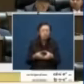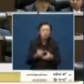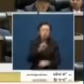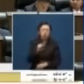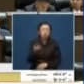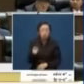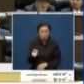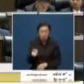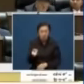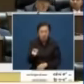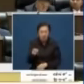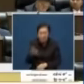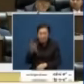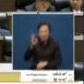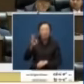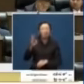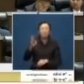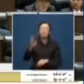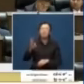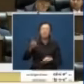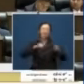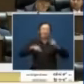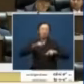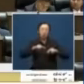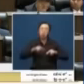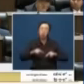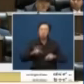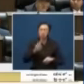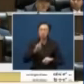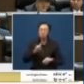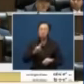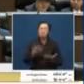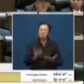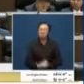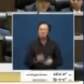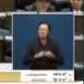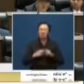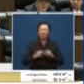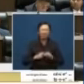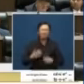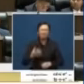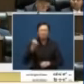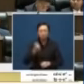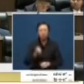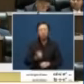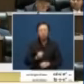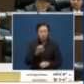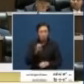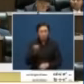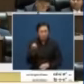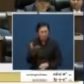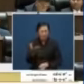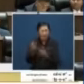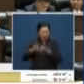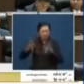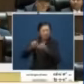ช้ดุลพินิจในการตัดสินกันได้แล้วการประชุมวันนี้ค่ะถ้าการโหวตวันนี้ไม่ผ่านนักข่าวถามว่าจะนำไปสู่ความวุ่นวายทางการเมื